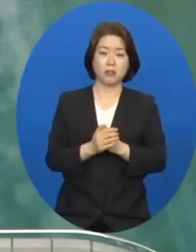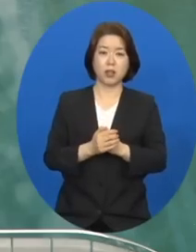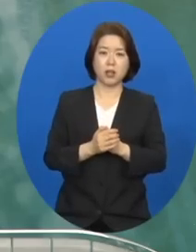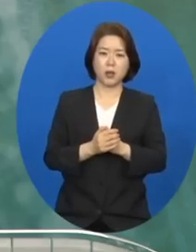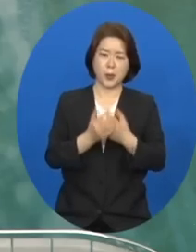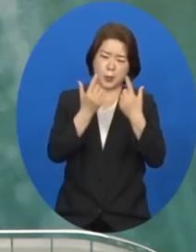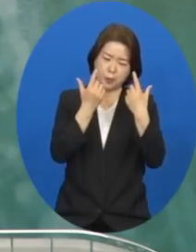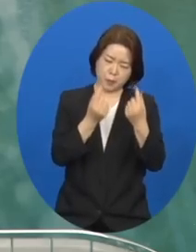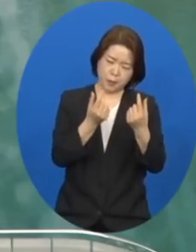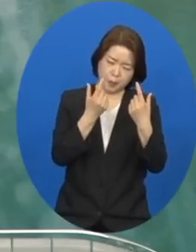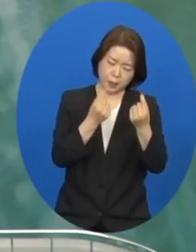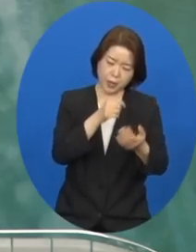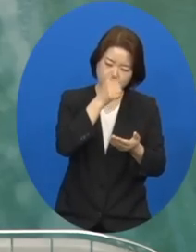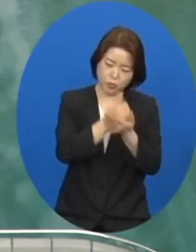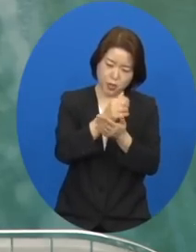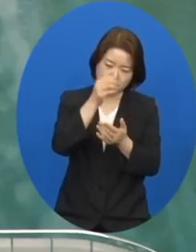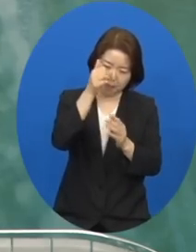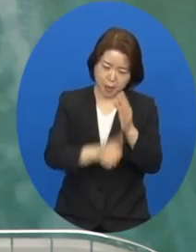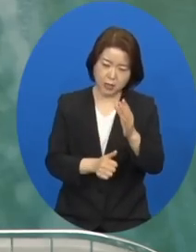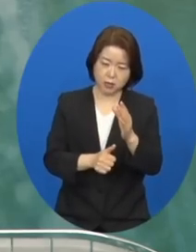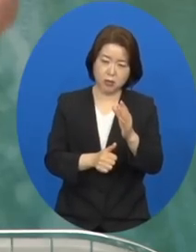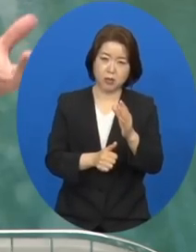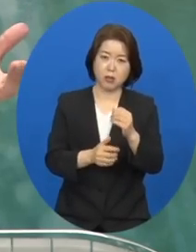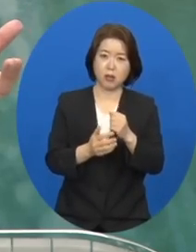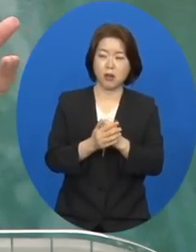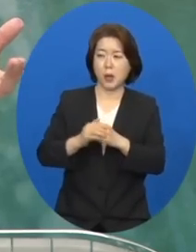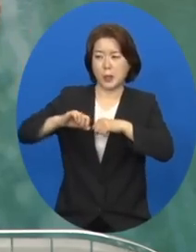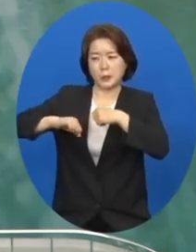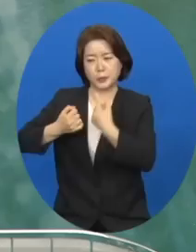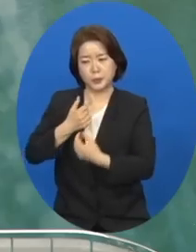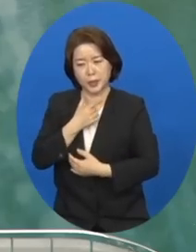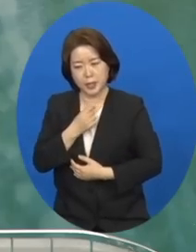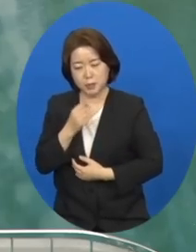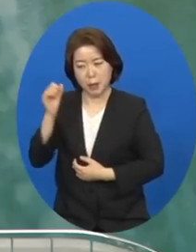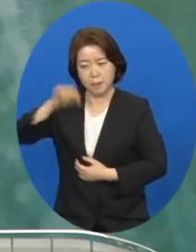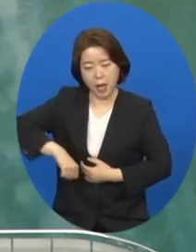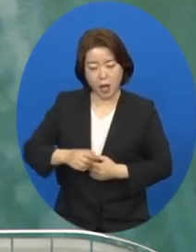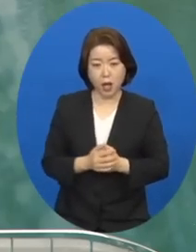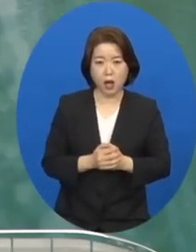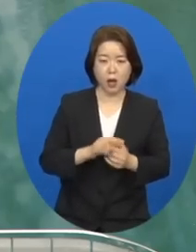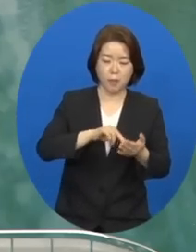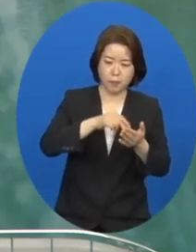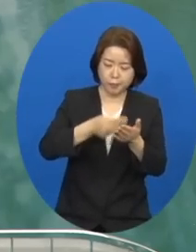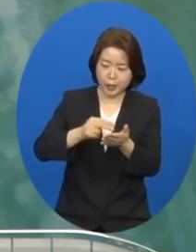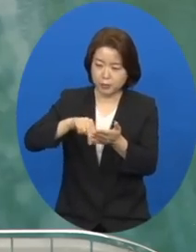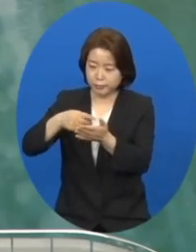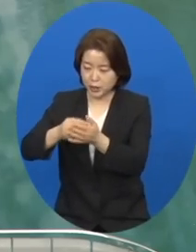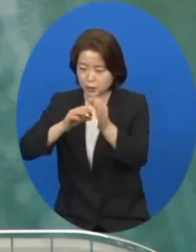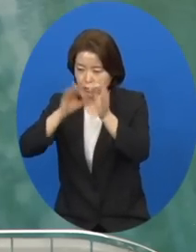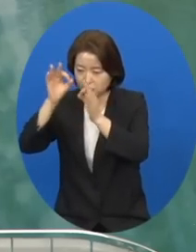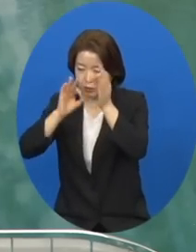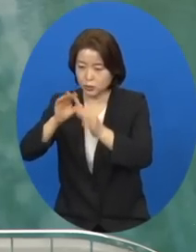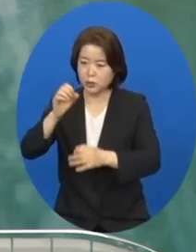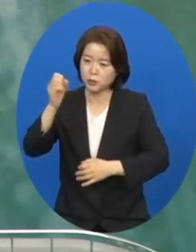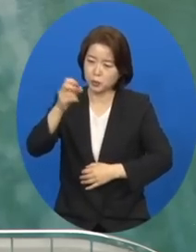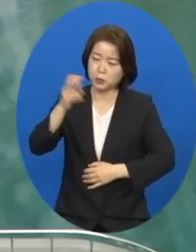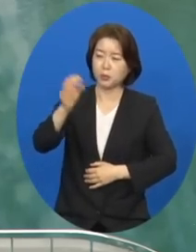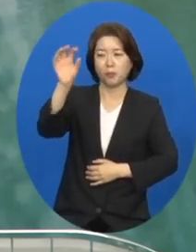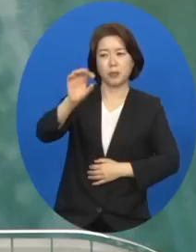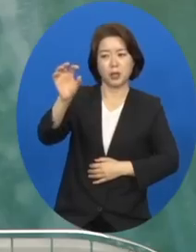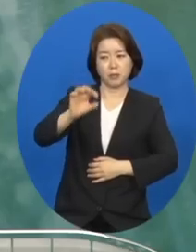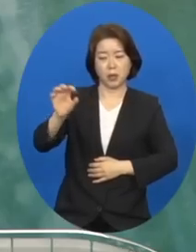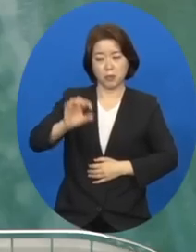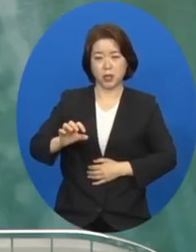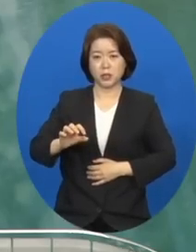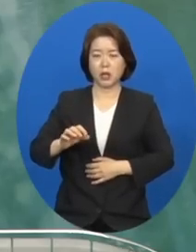빠지고 순종 하고 싶은데 불순종하고 - 이렇게 넘어지는 일들을 자꾸 경험 하니까 어떤 맘에 들어요